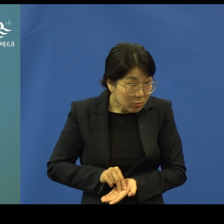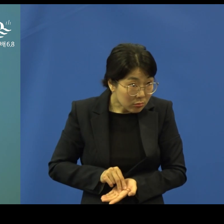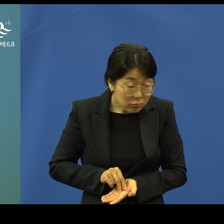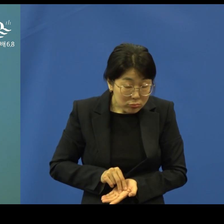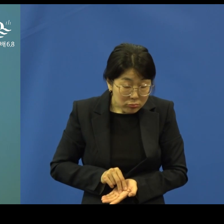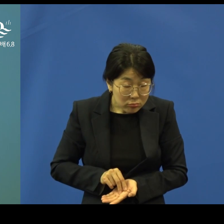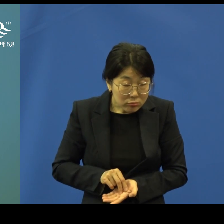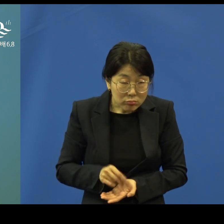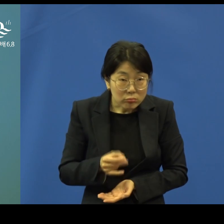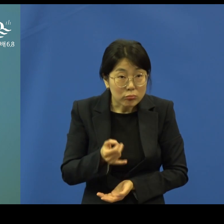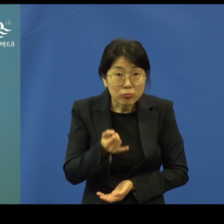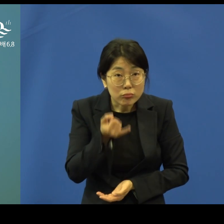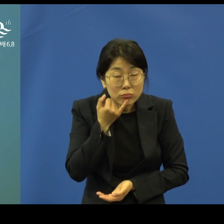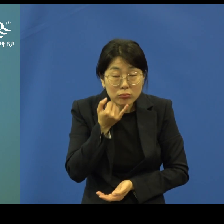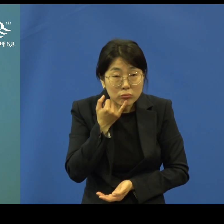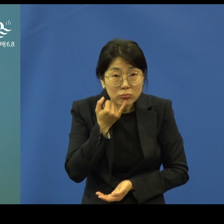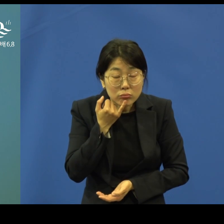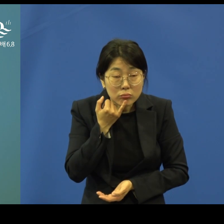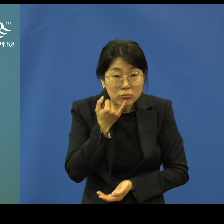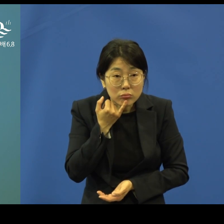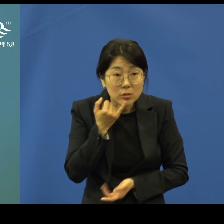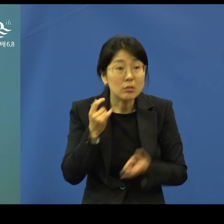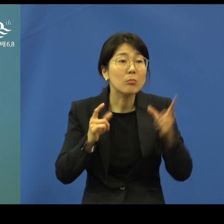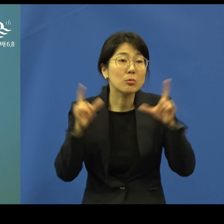여러분, 이 신앙은요, 사랑과 비슷해요.